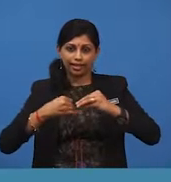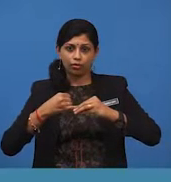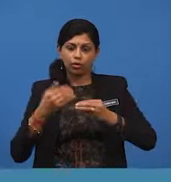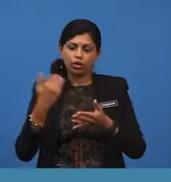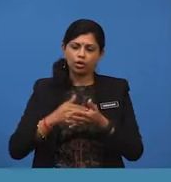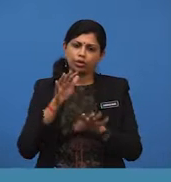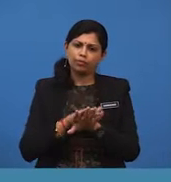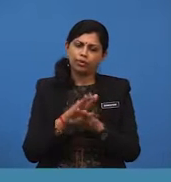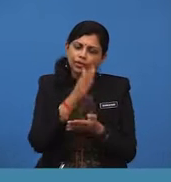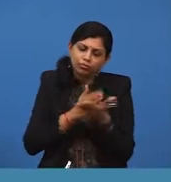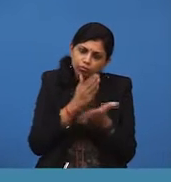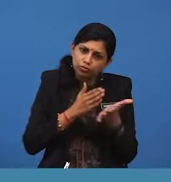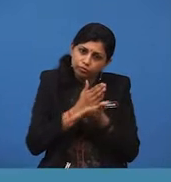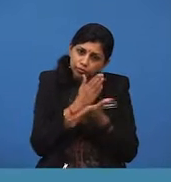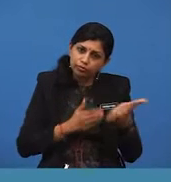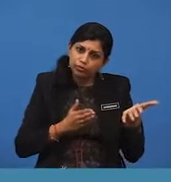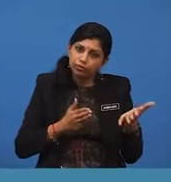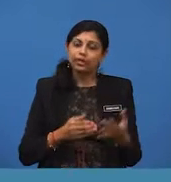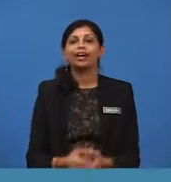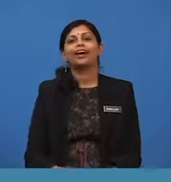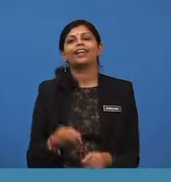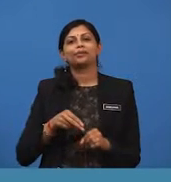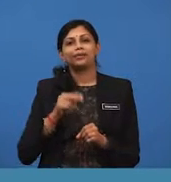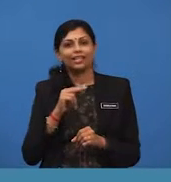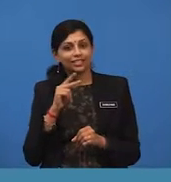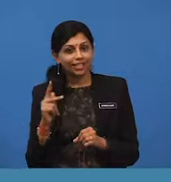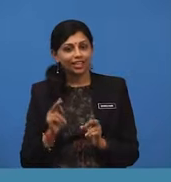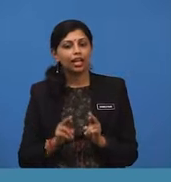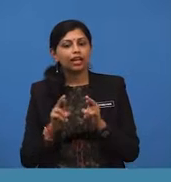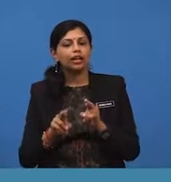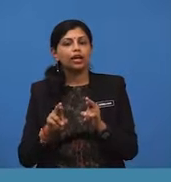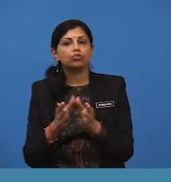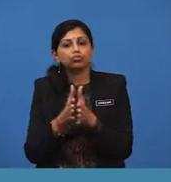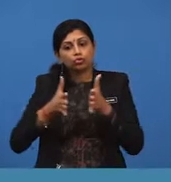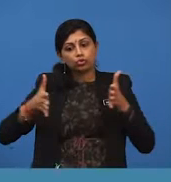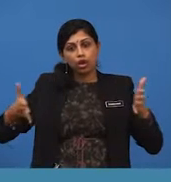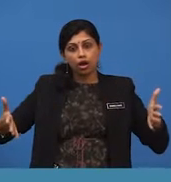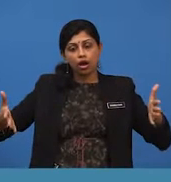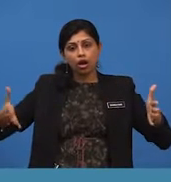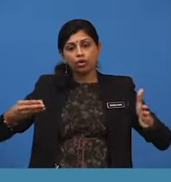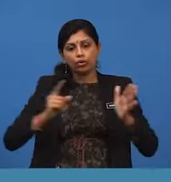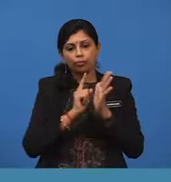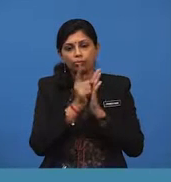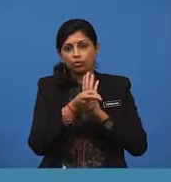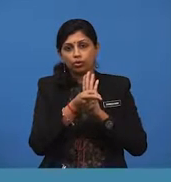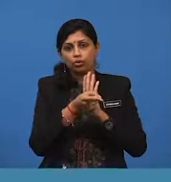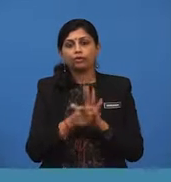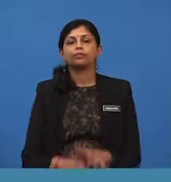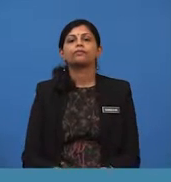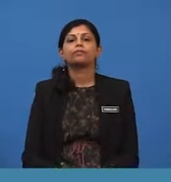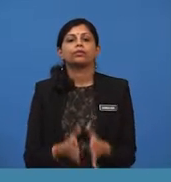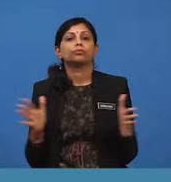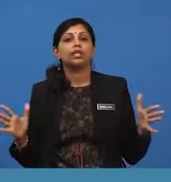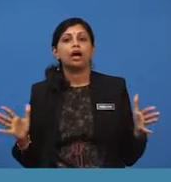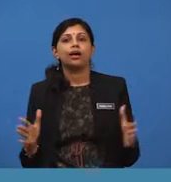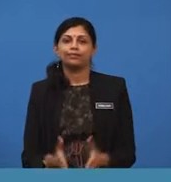kadar pemotongan fluks. Ini menghasilkan arus aruhan yang lebih besar dan pesongan jarum galvanometer adalah